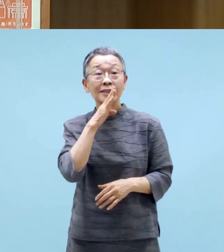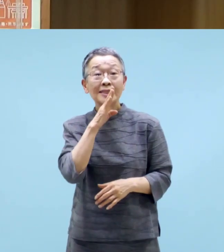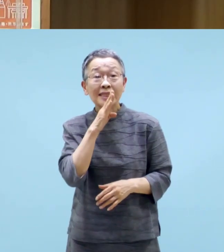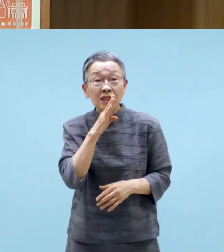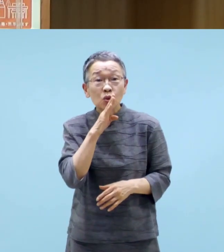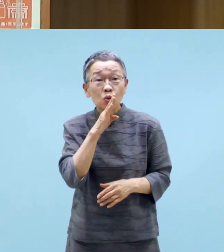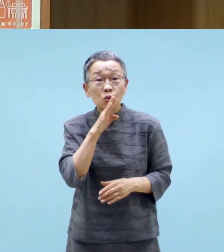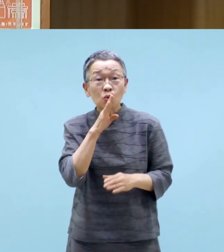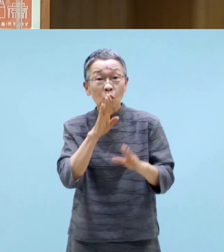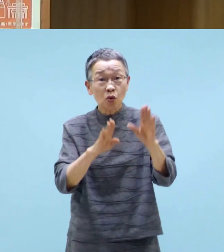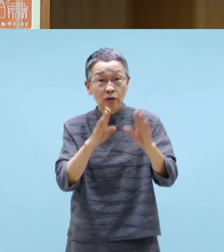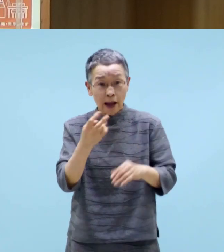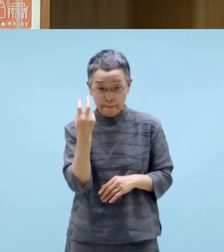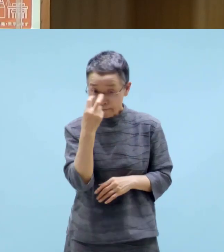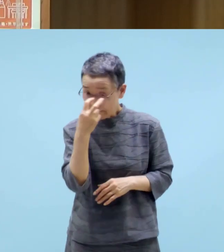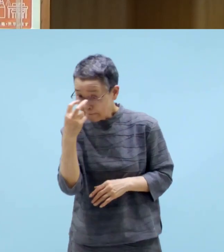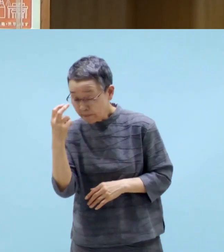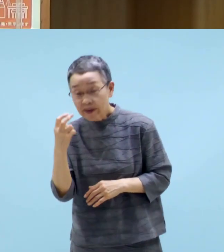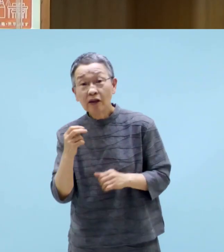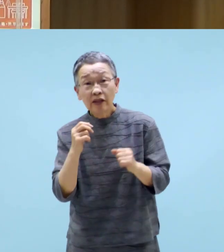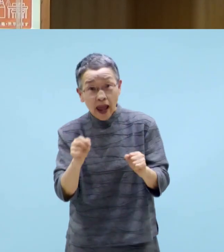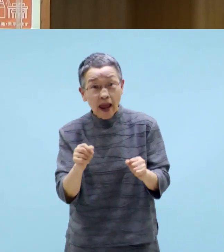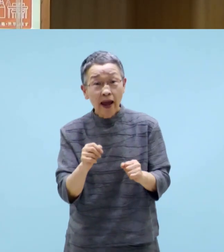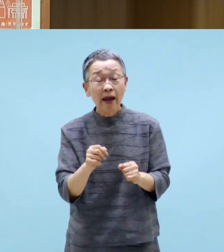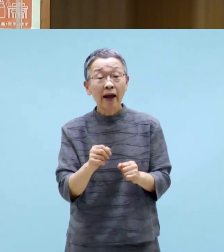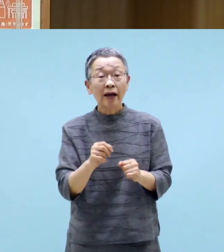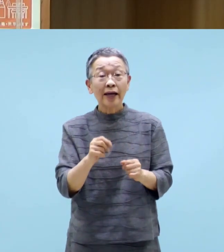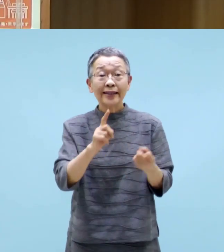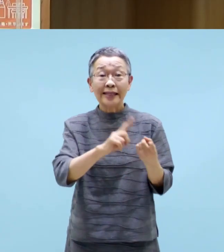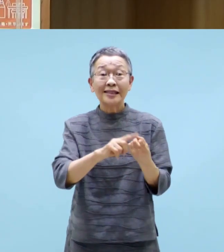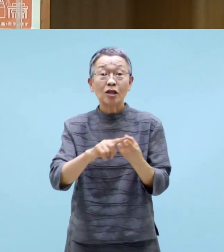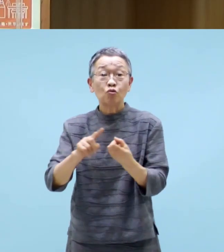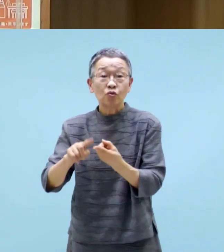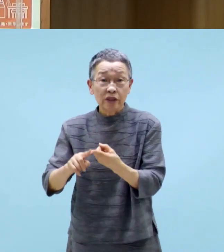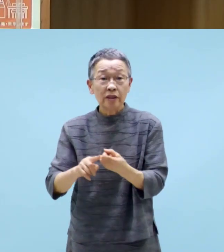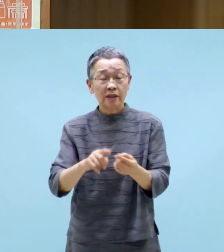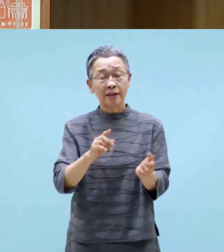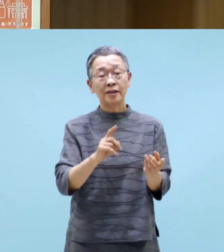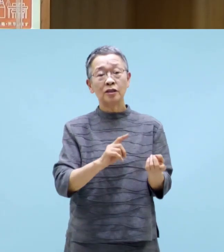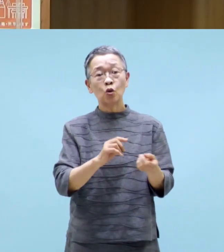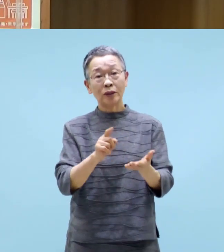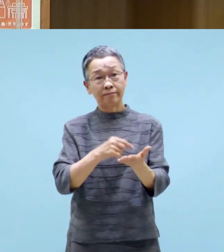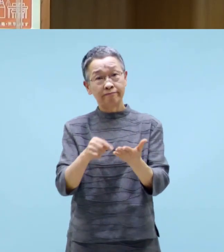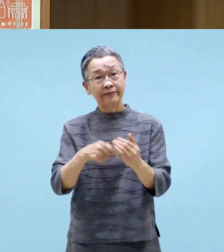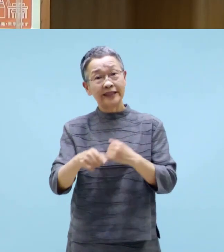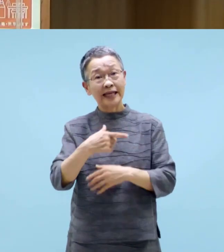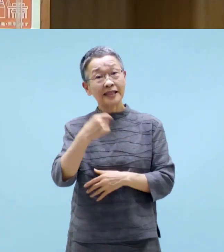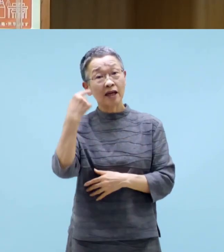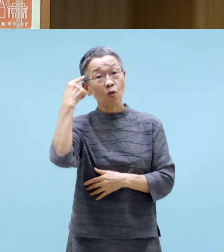行った上で、適切に対応していきたいというふうに考えています。